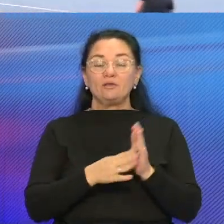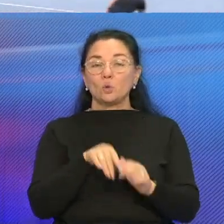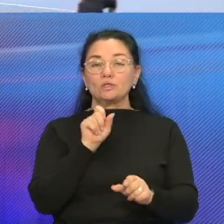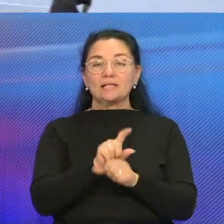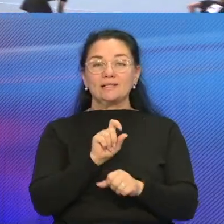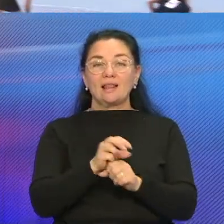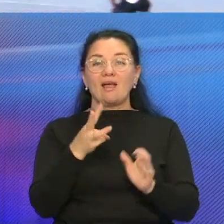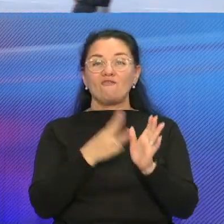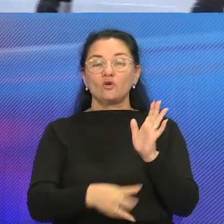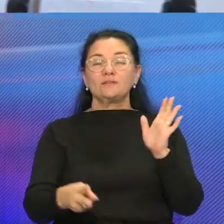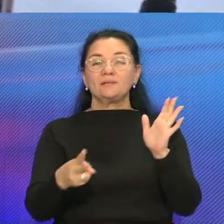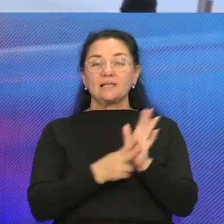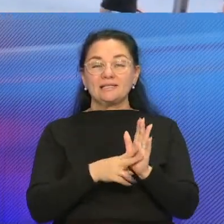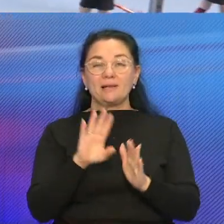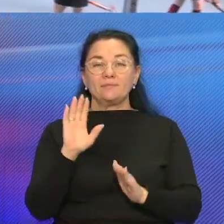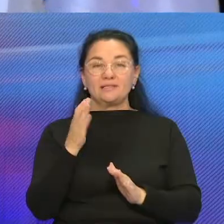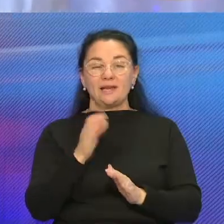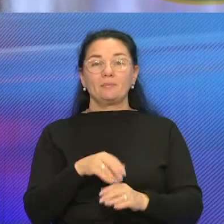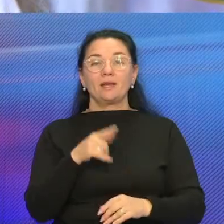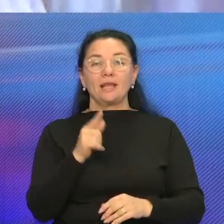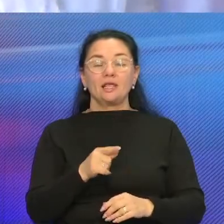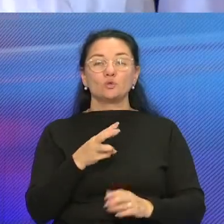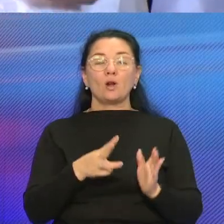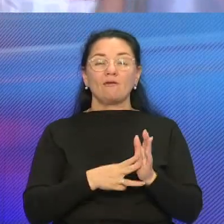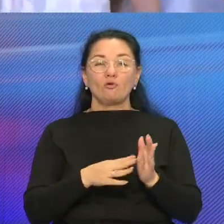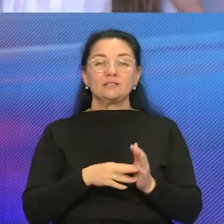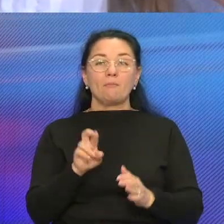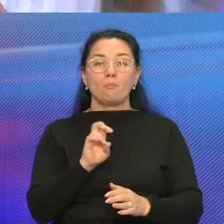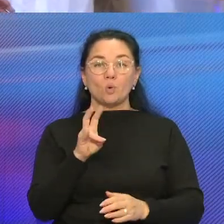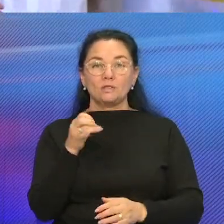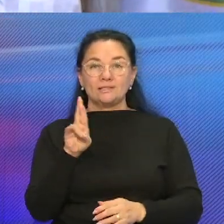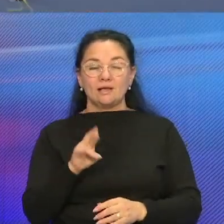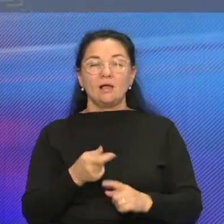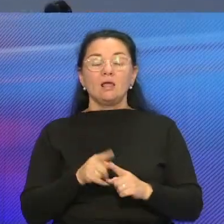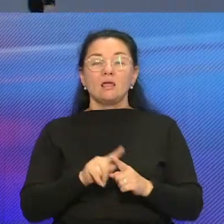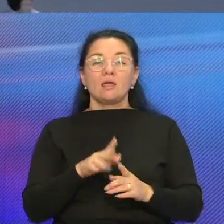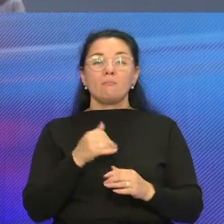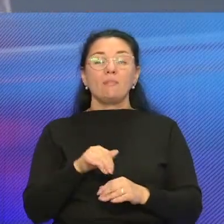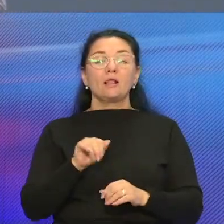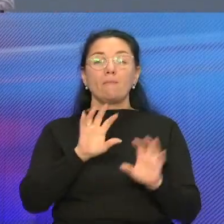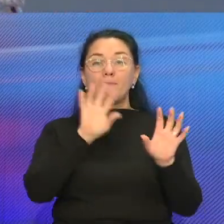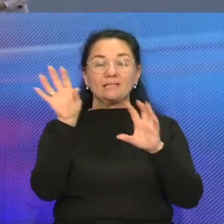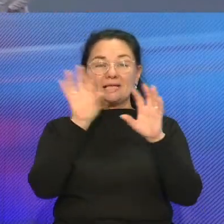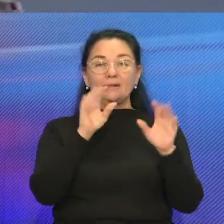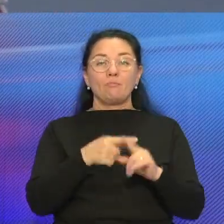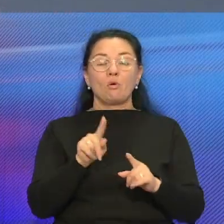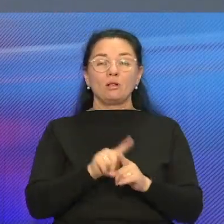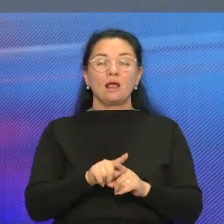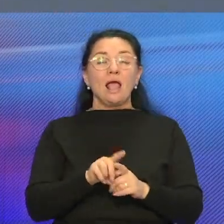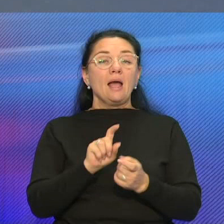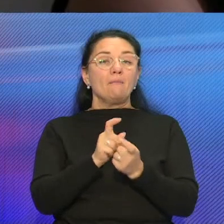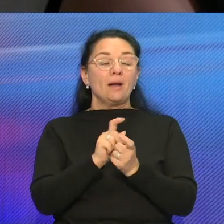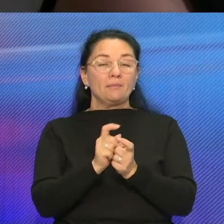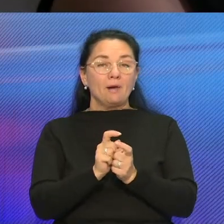87 серебраных і 40 бронзовых медалів. Найвысшайших выніках удалося досягнути баскетболі, вольной боротьбі, волейболі,